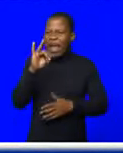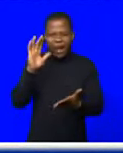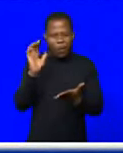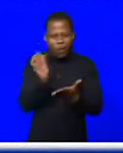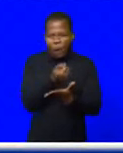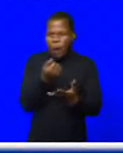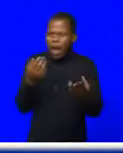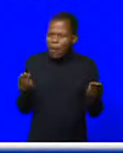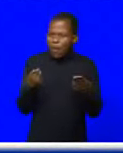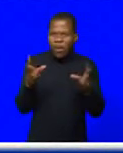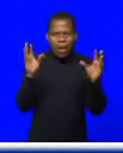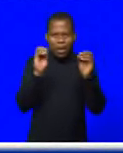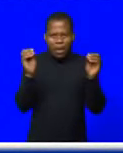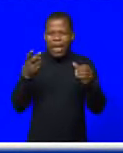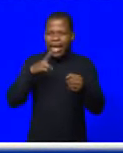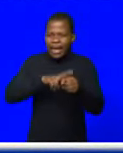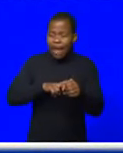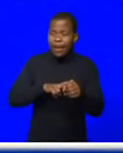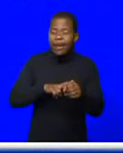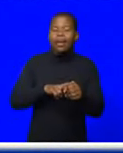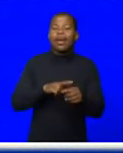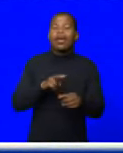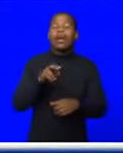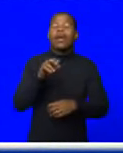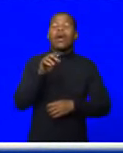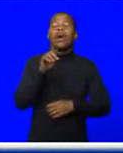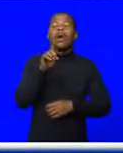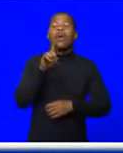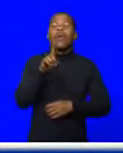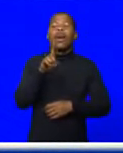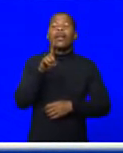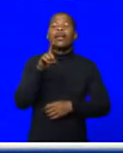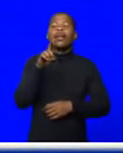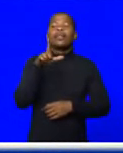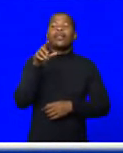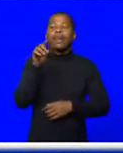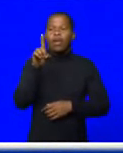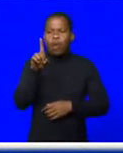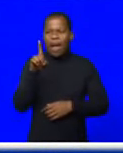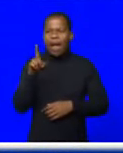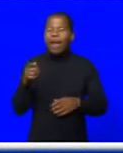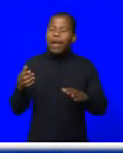kanti lasebashiyile emhlabeni sebalikhulu nemashumi lasikhombisa namunye